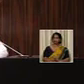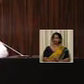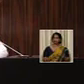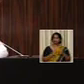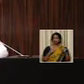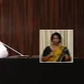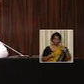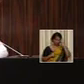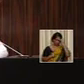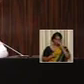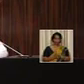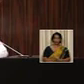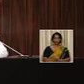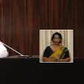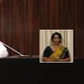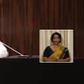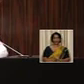විපක්ෂ නායකතුමා.